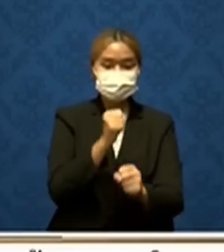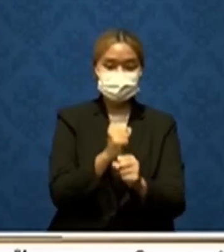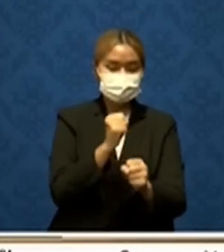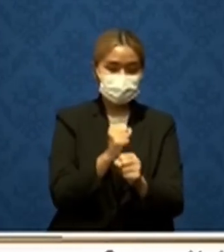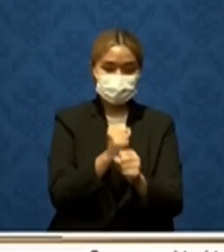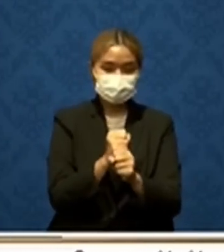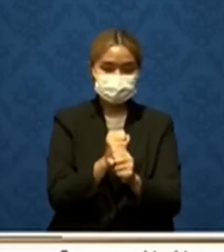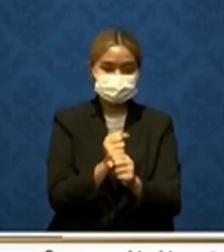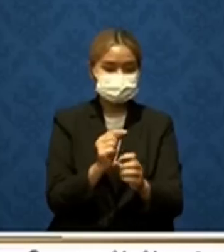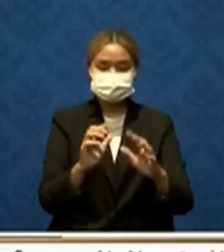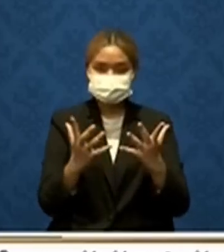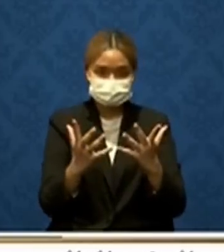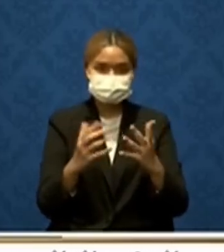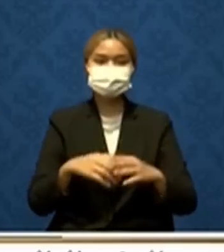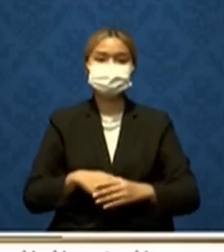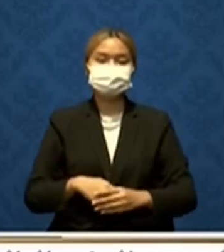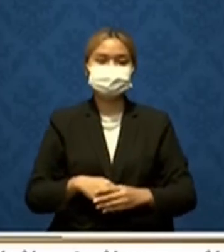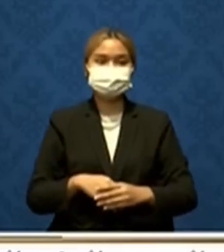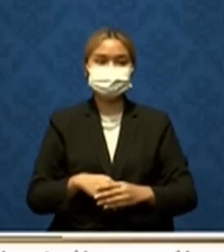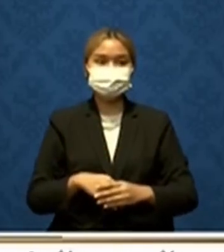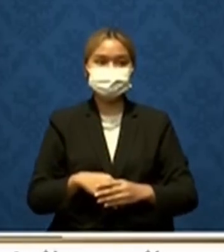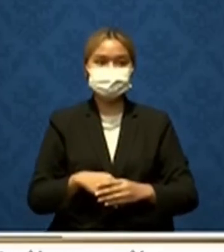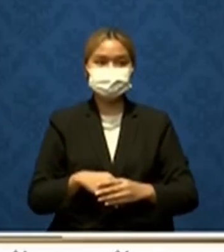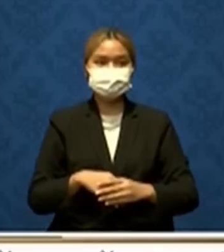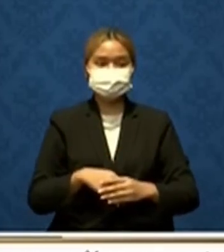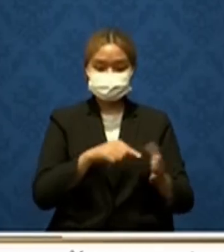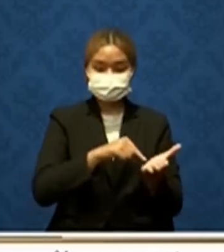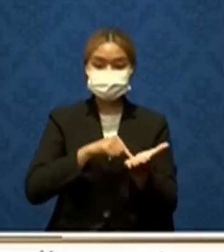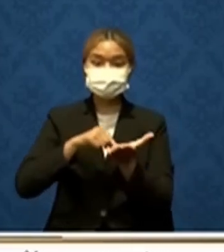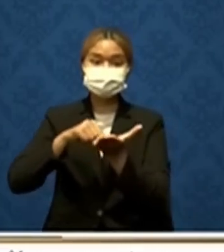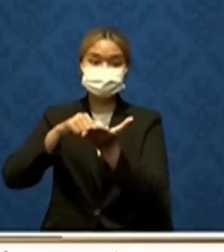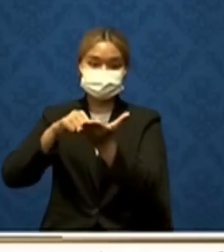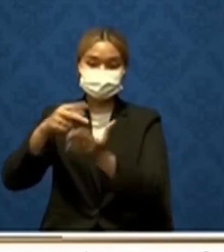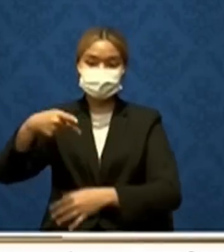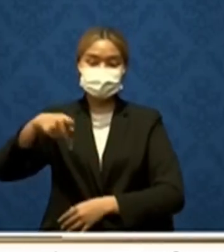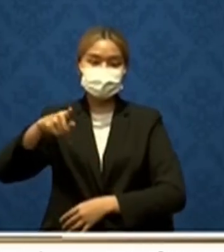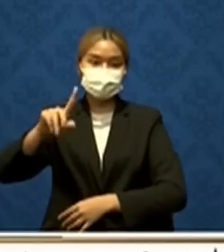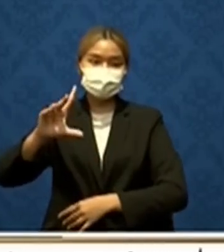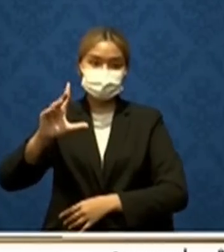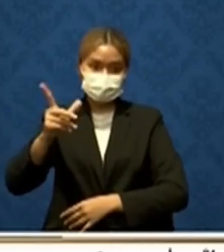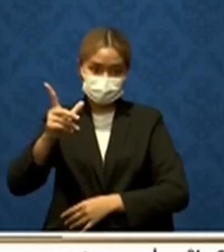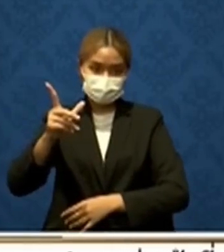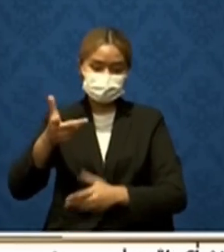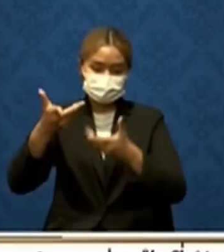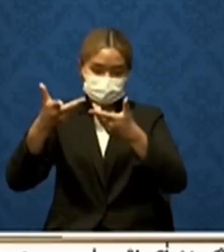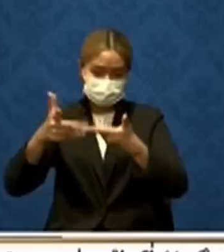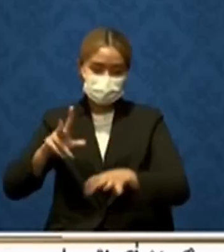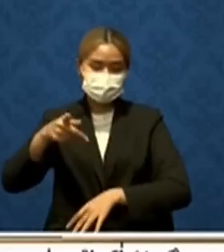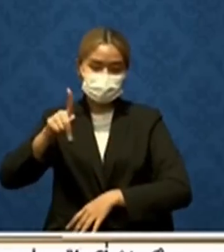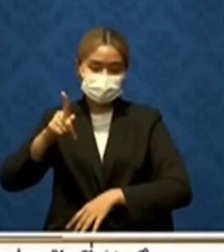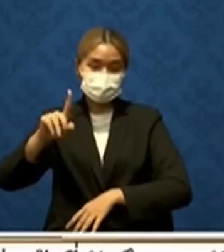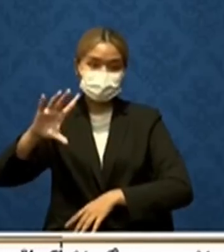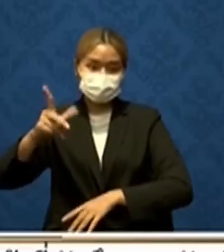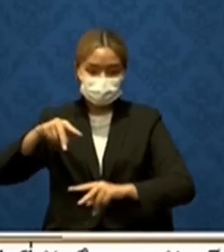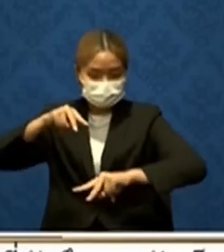ว่าท่านนำเรื่องไปยื่นปปช.แล้วก็ปปช.ไต่สวน